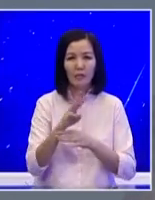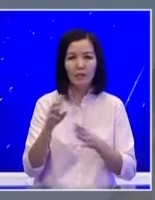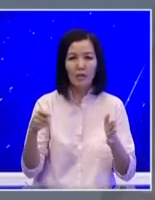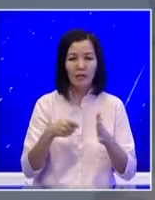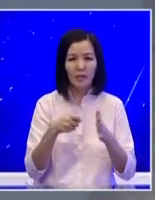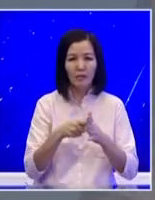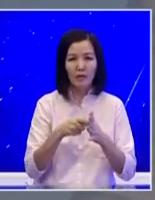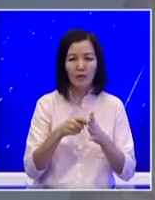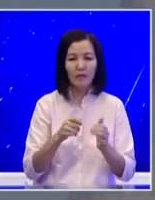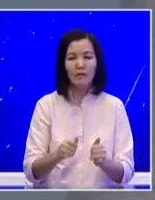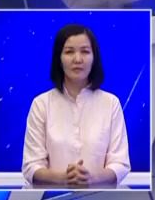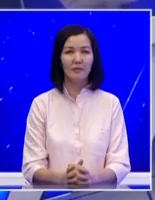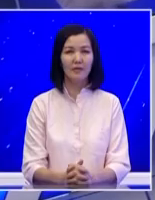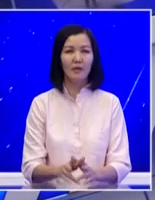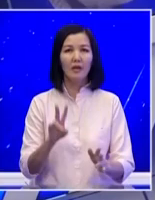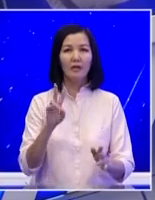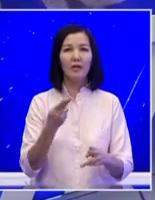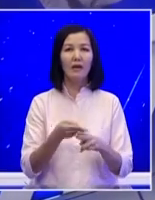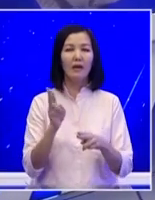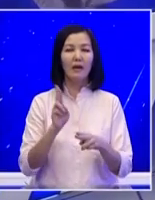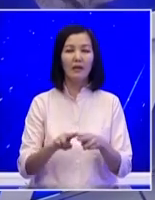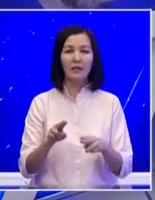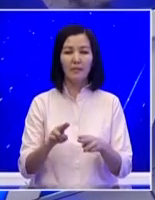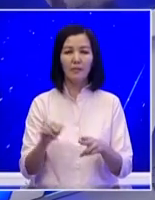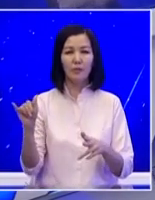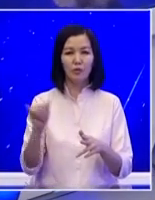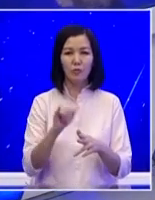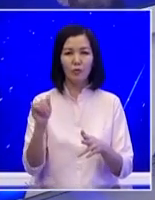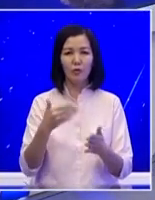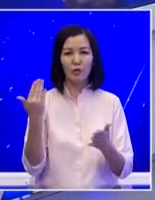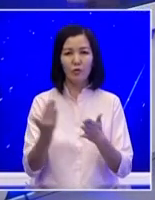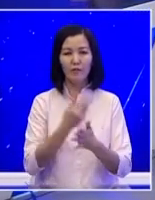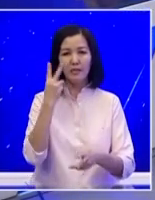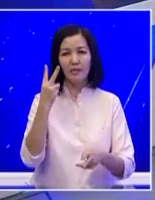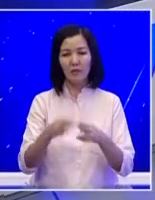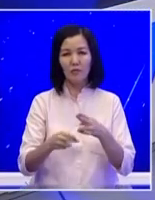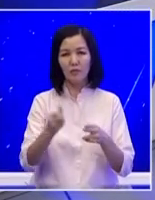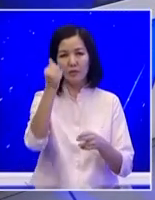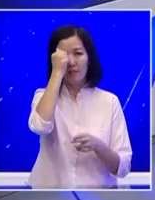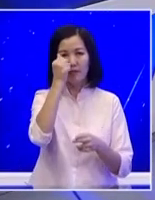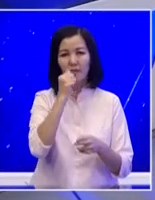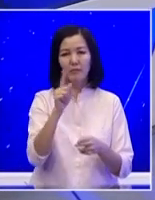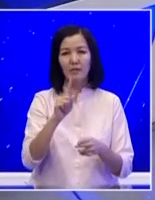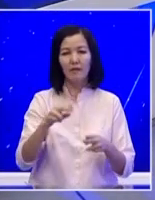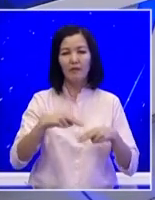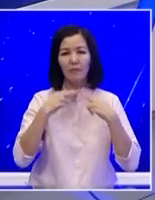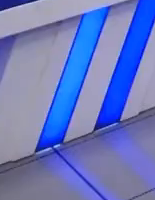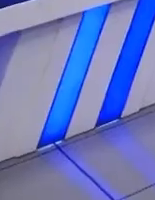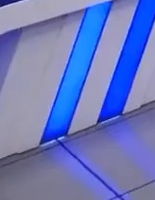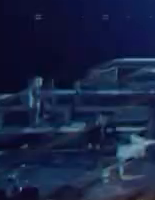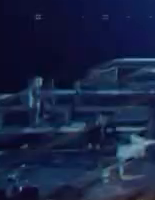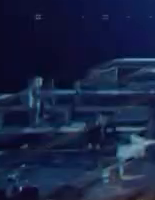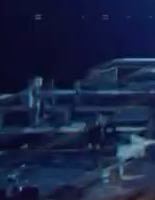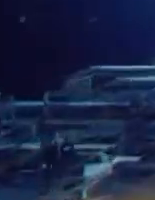необходимый уход и движение. Это была вся информация к этому часу. Спасибо за внимание. Хороших вам выходных. До свидания.